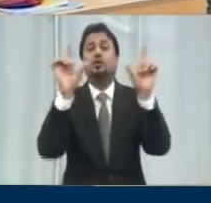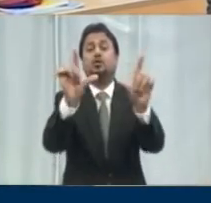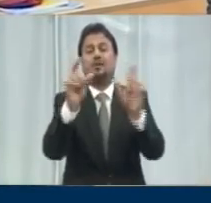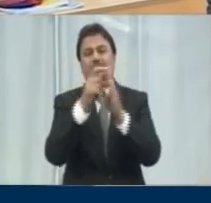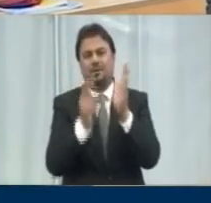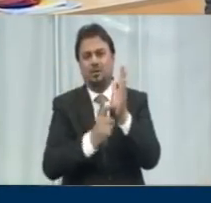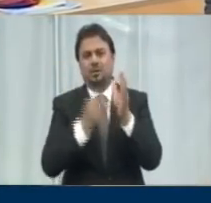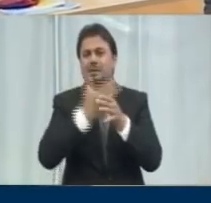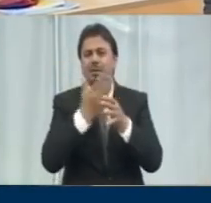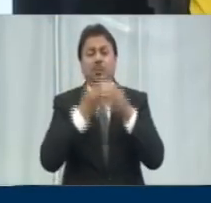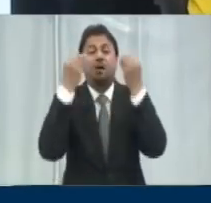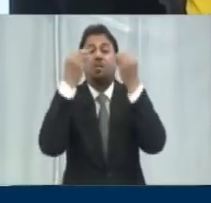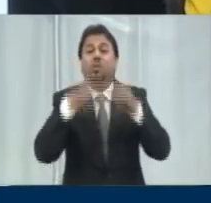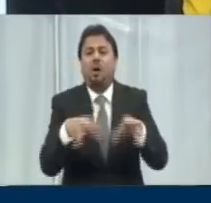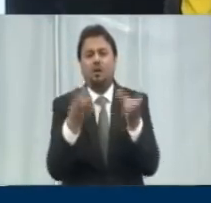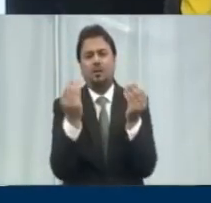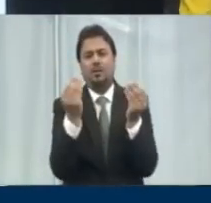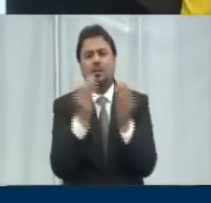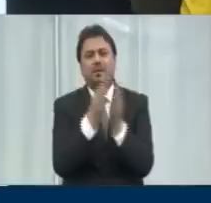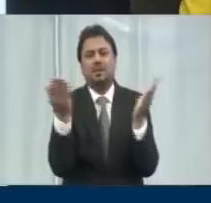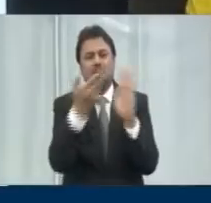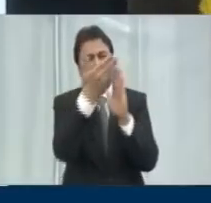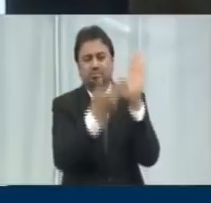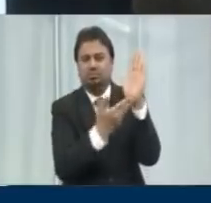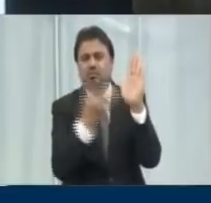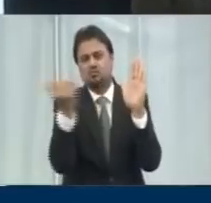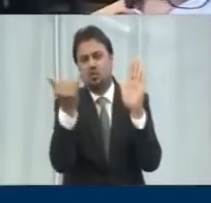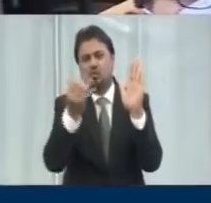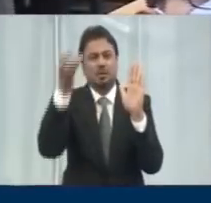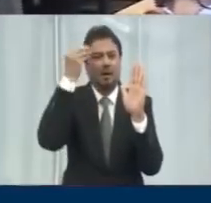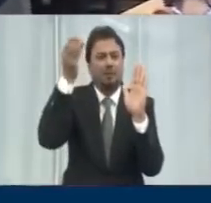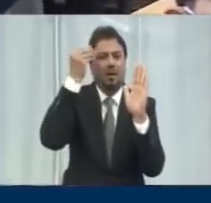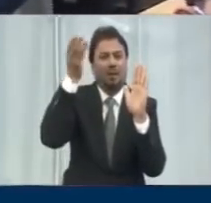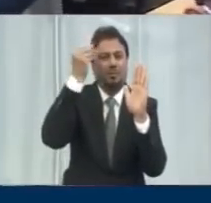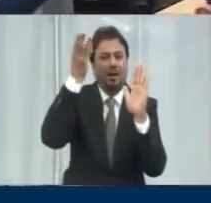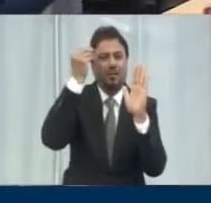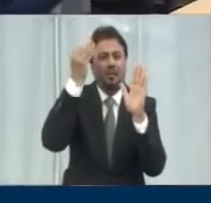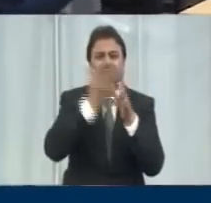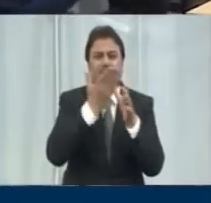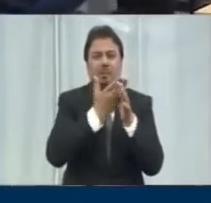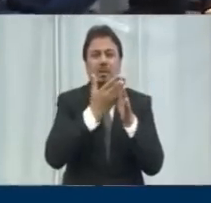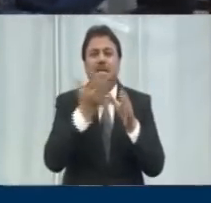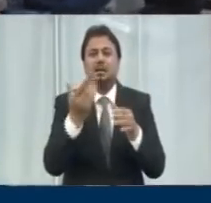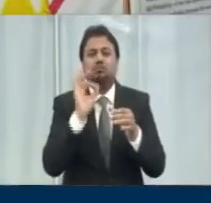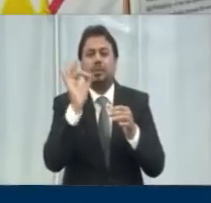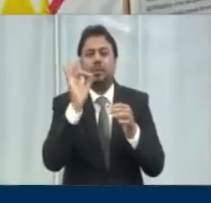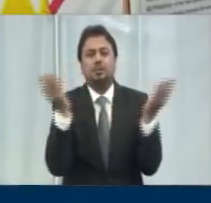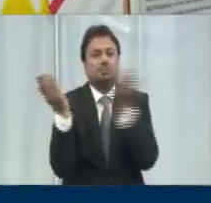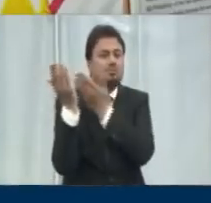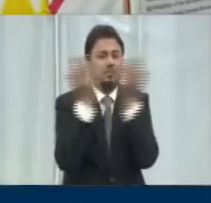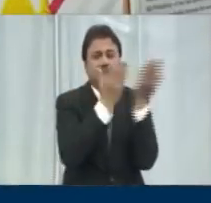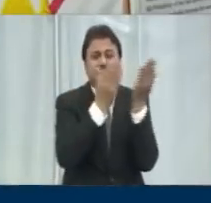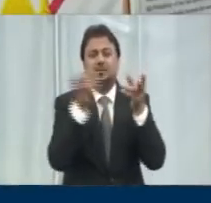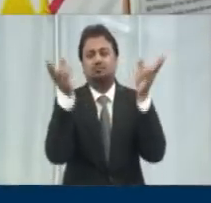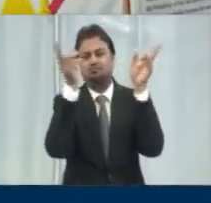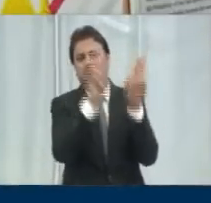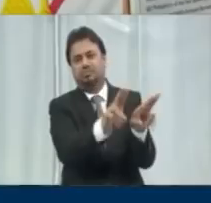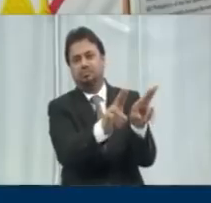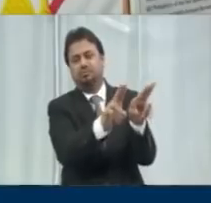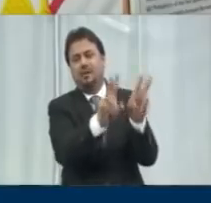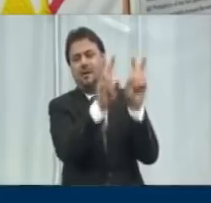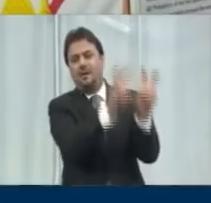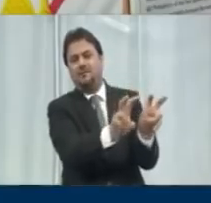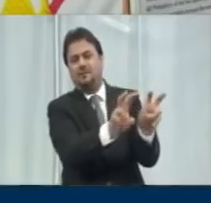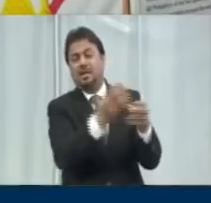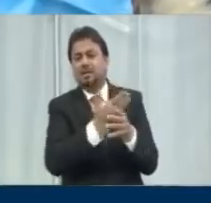الطلبة فقدوا الكثير من المواد الدراسية المهمة في العام الماضي بسبب توقف الدوام، على الرغم من حاجتهم